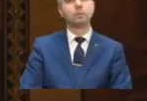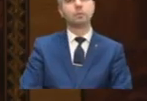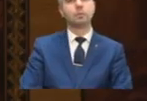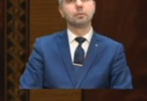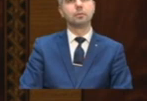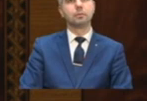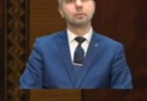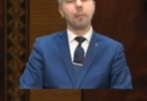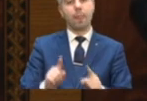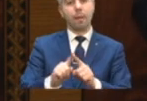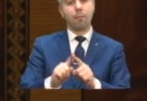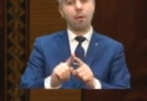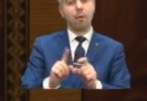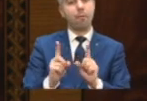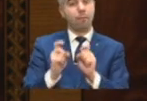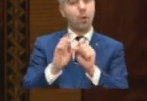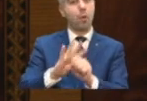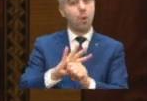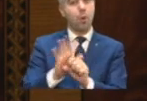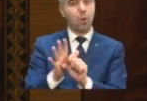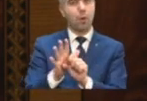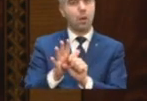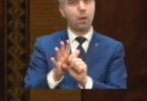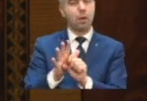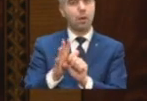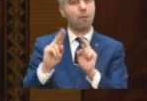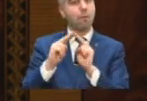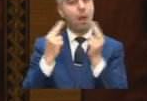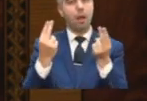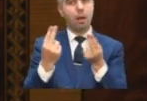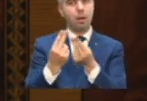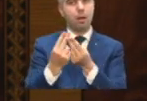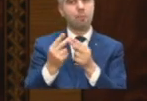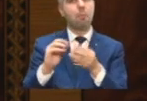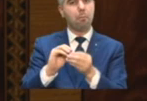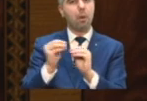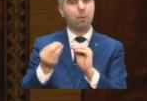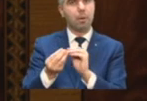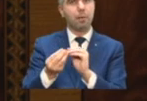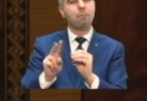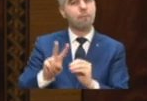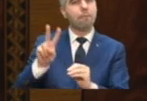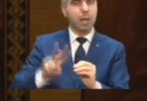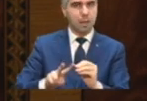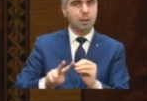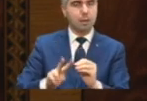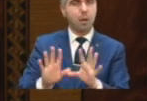طبعا جائحة كورونا الصعيد الدولي خلقت مشاكل كبرى،